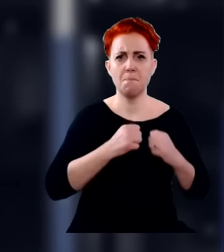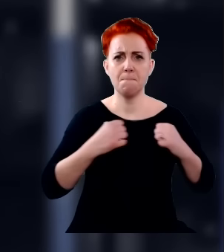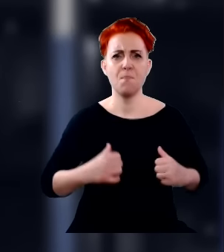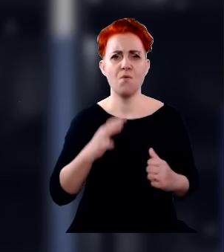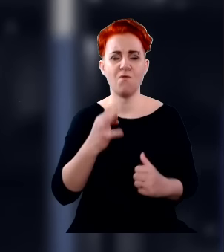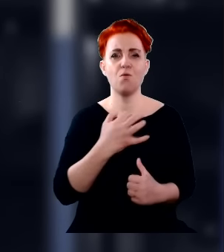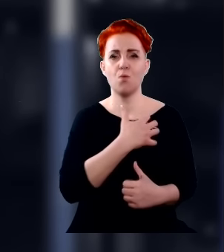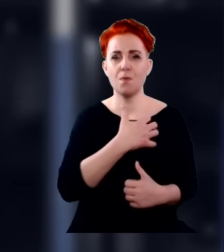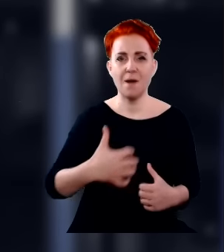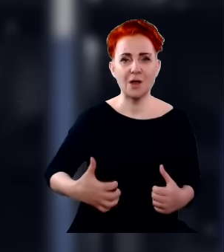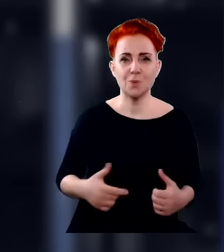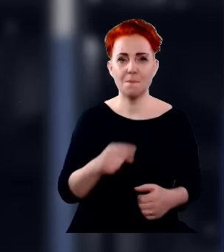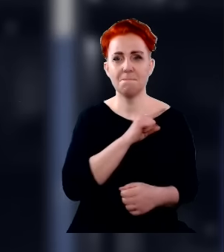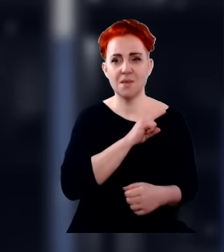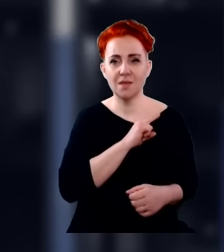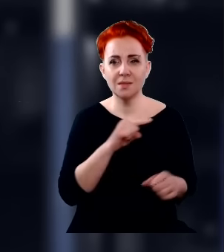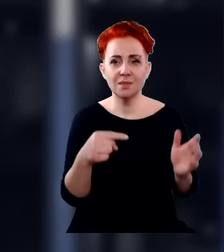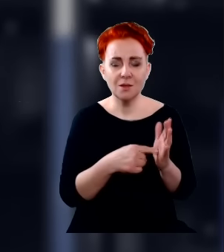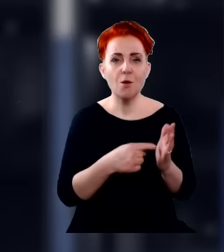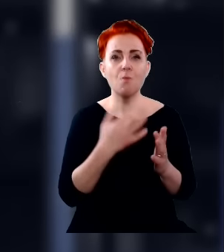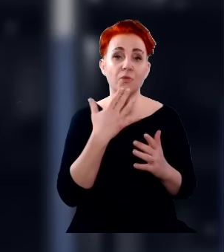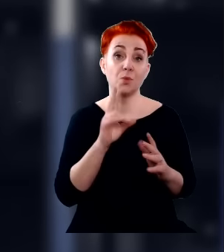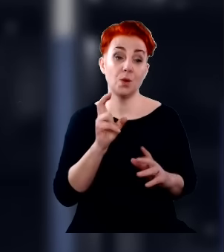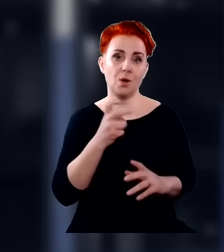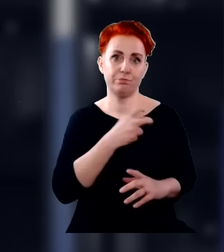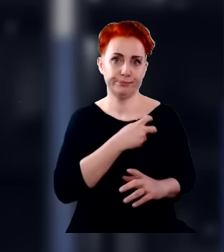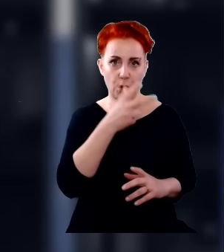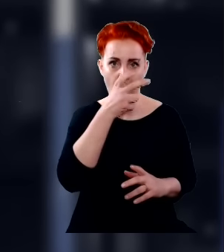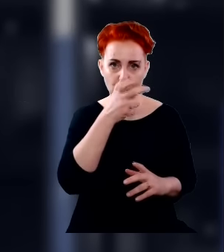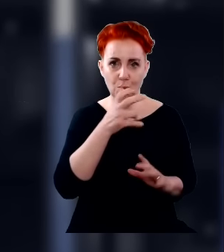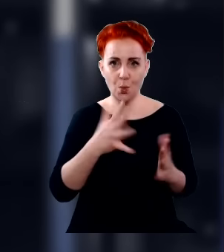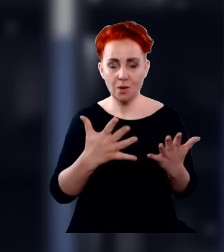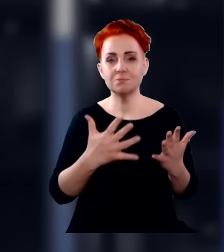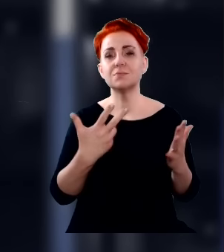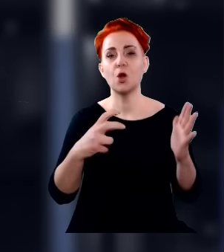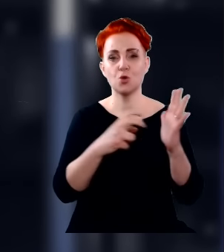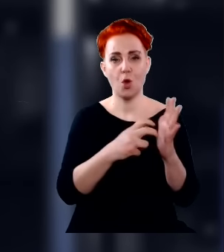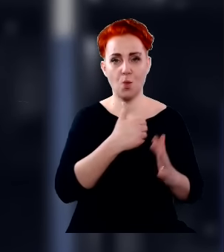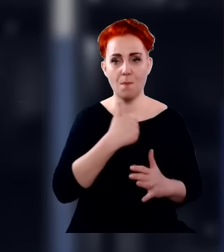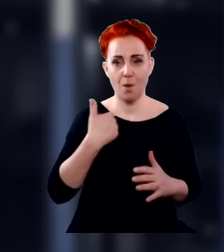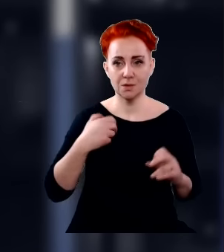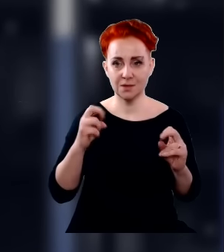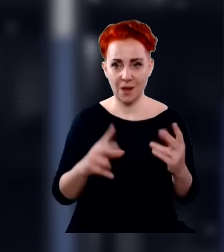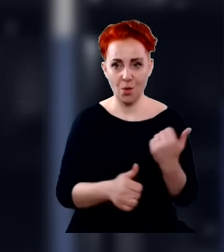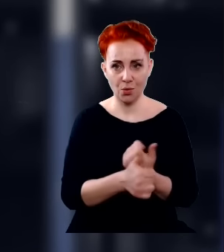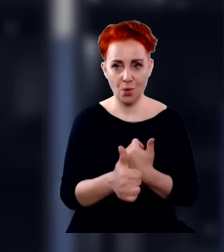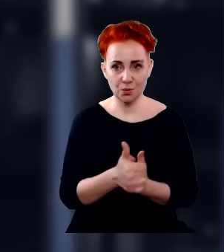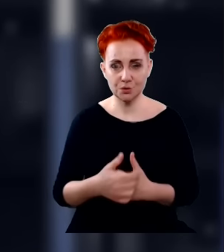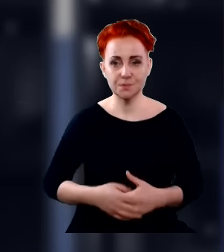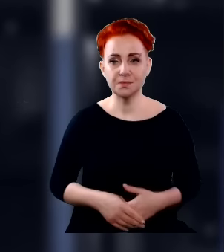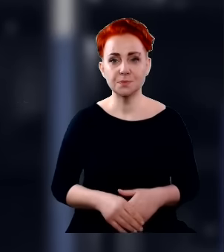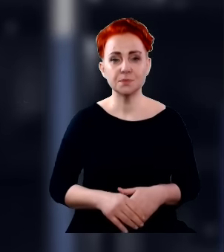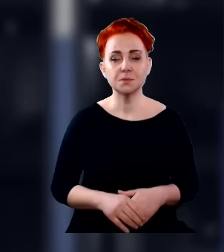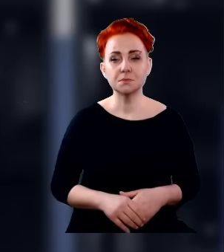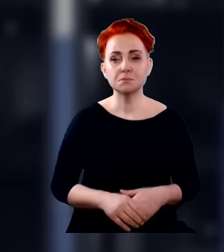Marszałkowskiej, mundur z, mówił orzełkiem, ale rozumiem, że chodziło o orła, o godło Rzeczpospolitej Polskiej.